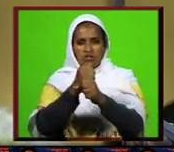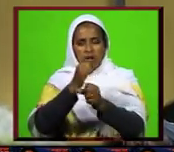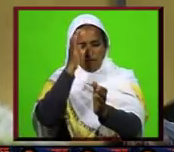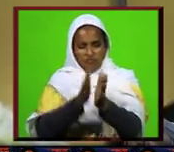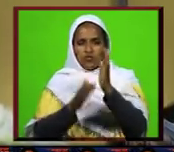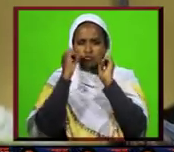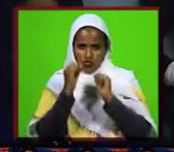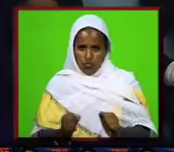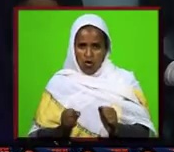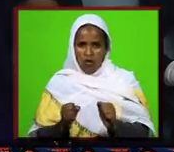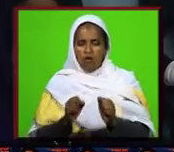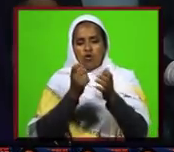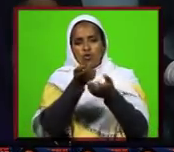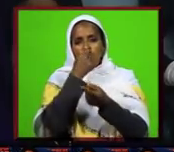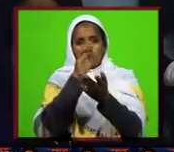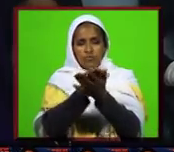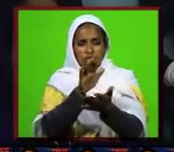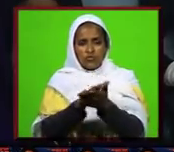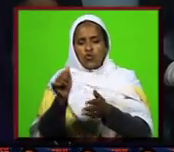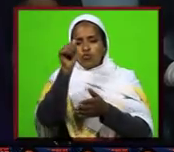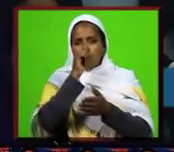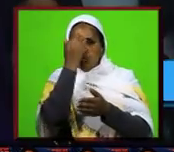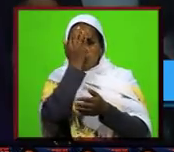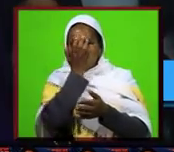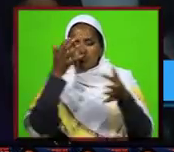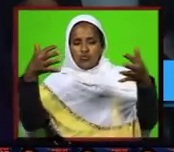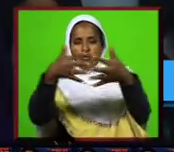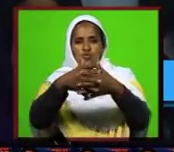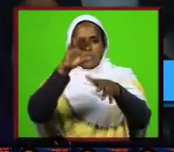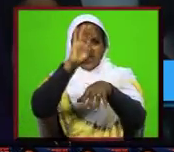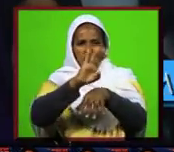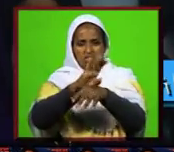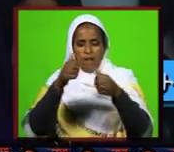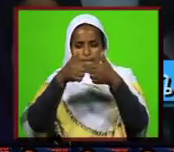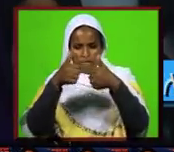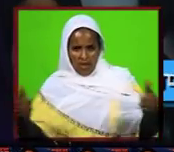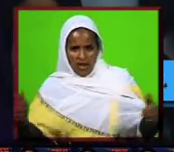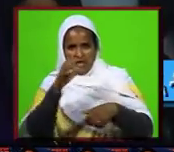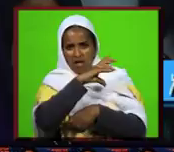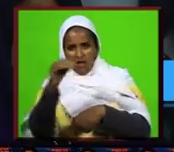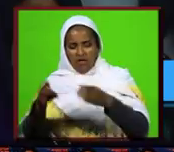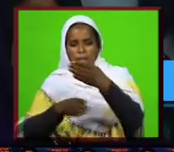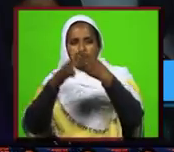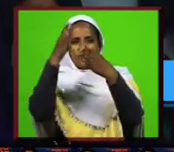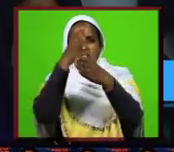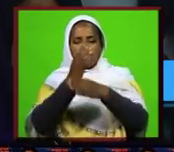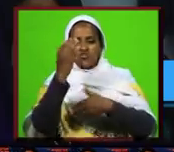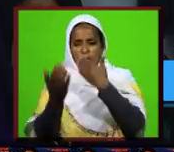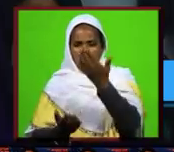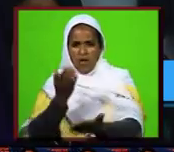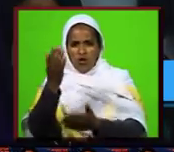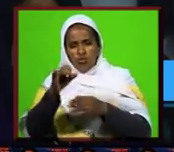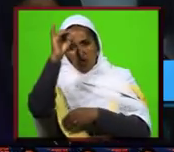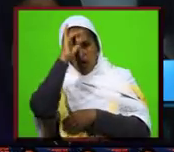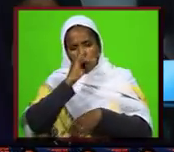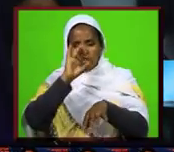ማከናወን ችሏል። አብነት ትምህርት ቤቶች የኢትዮጵያ ኦርቶዶክስ ተዋሕዶ ቤተ ክርስቲያን መለያና በየደረጃው የሚያገለግሉ